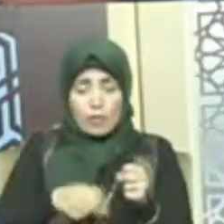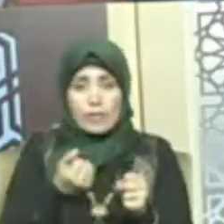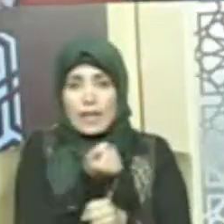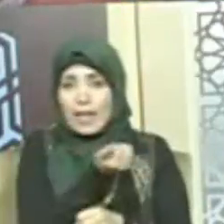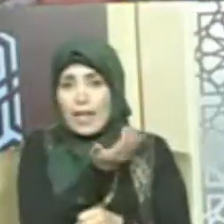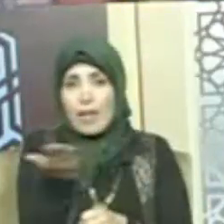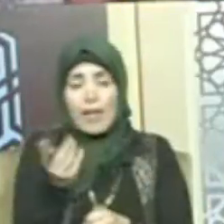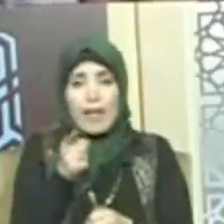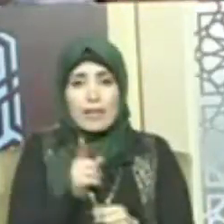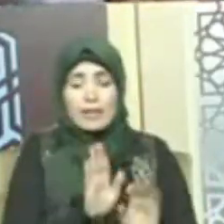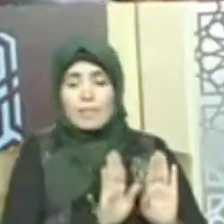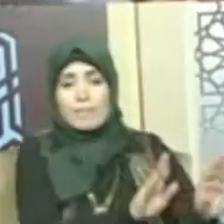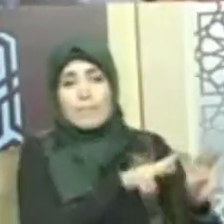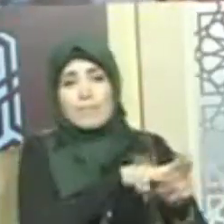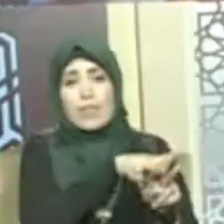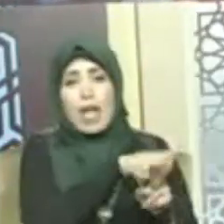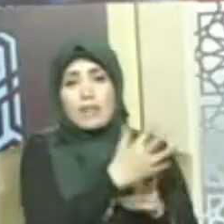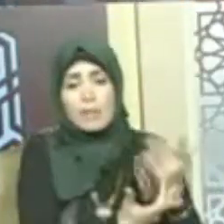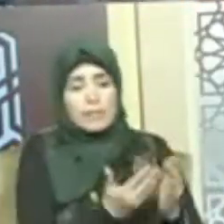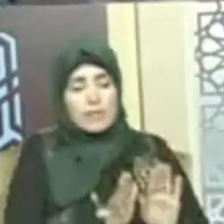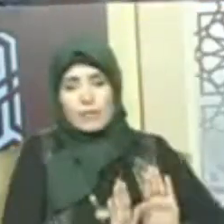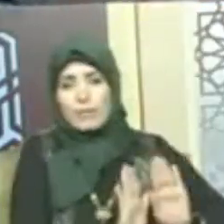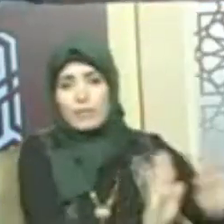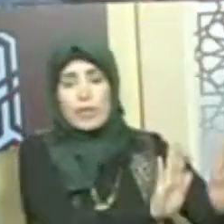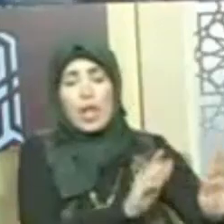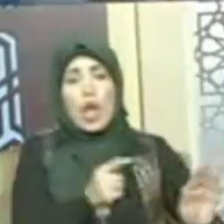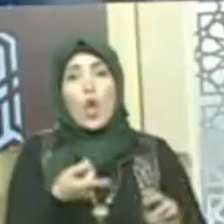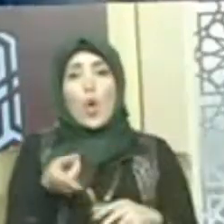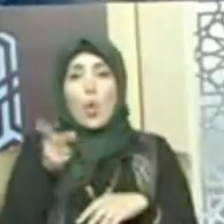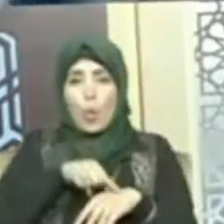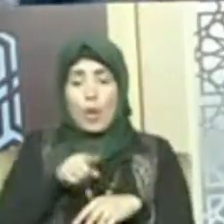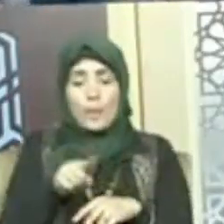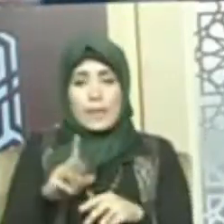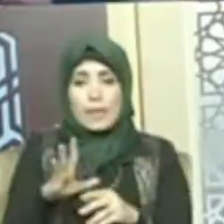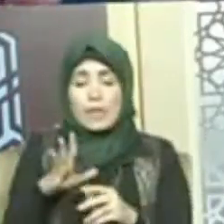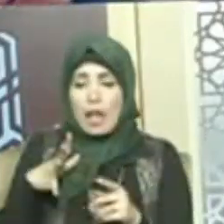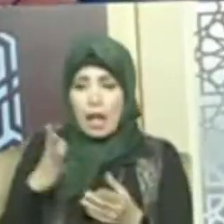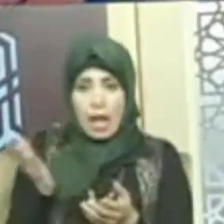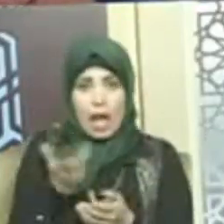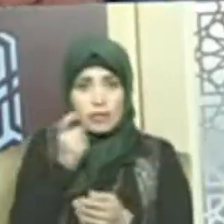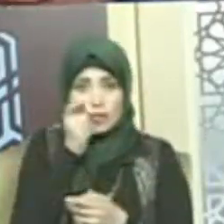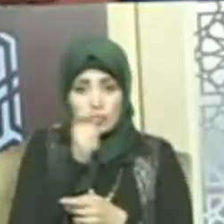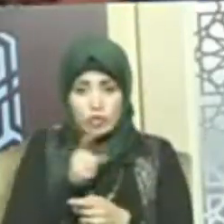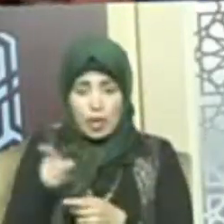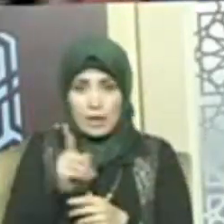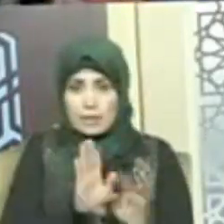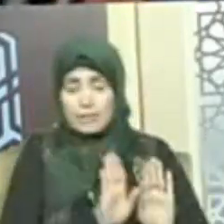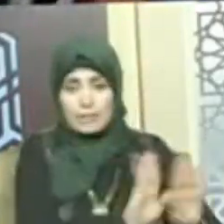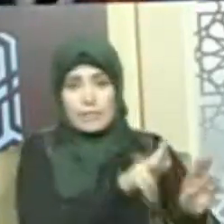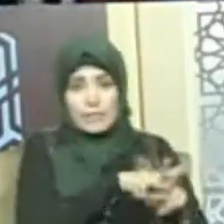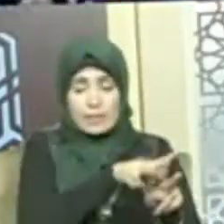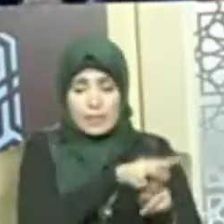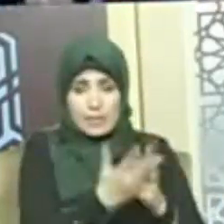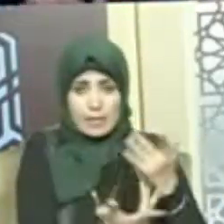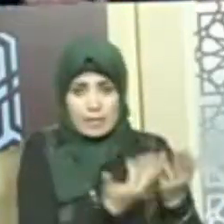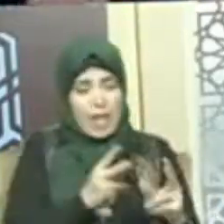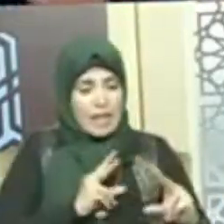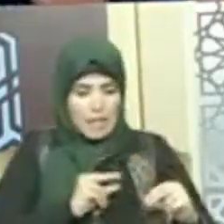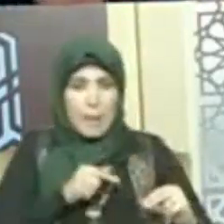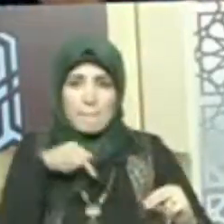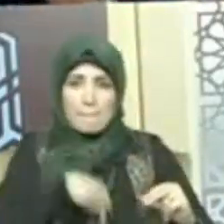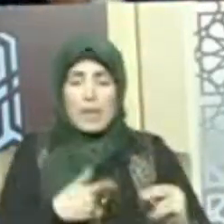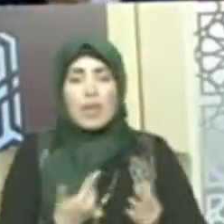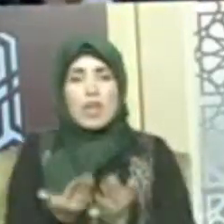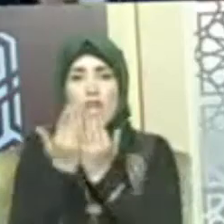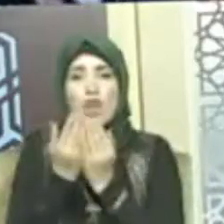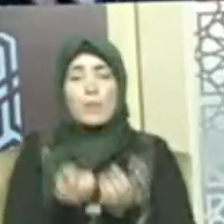من عتقائك من النار، وممن حرمت أجسادهم على النار. اللهم